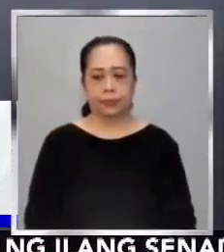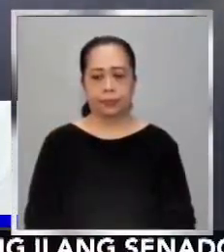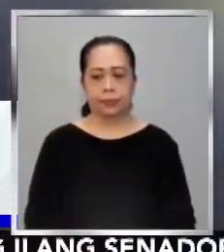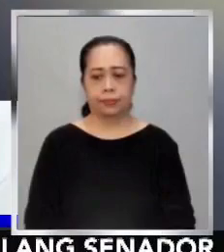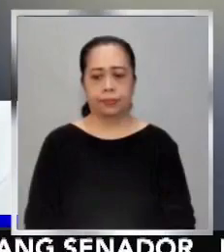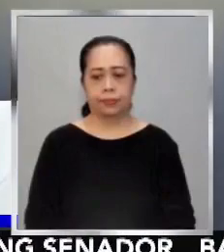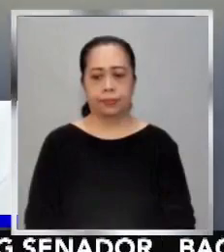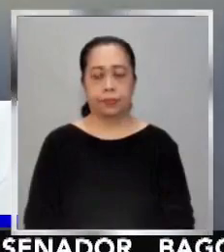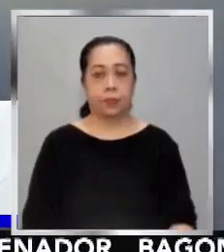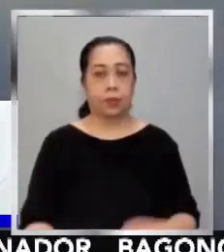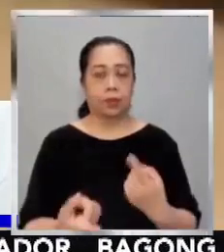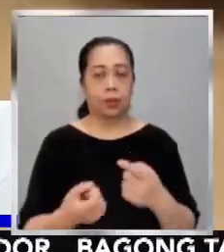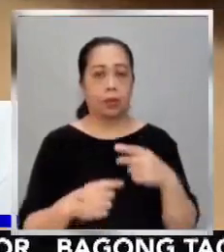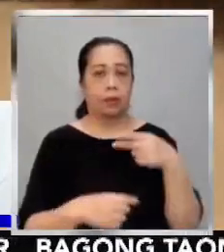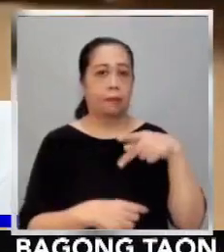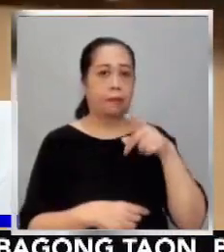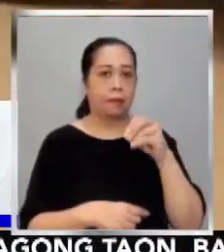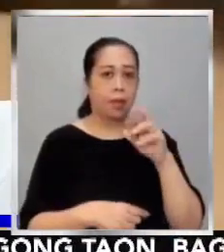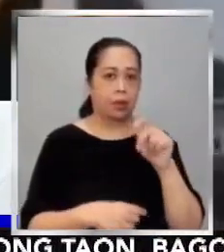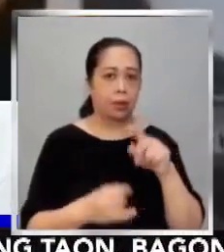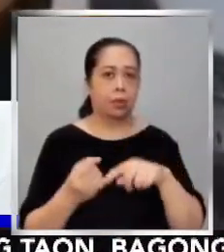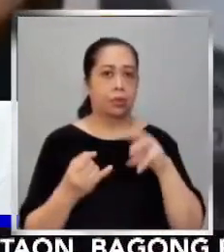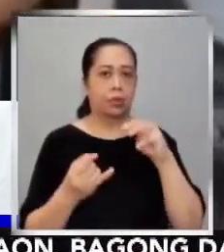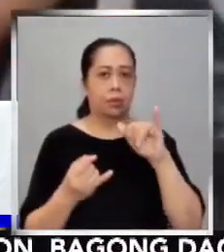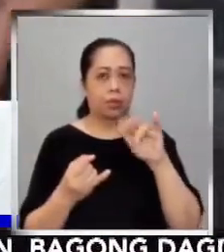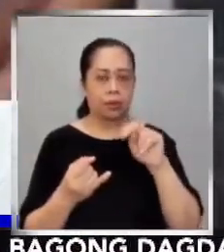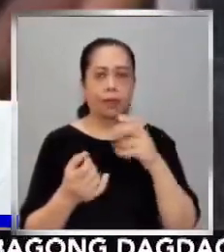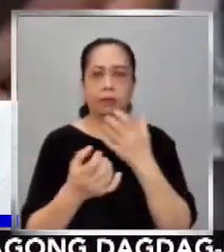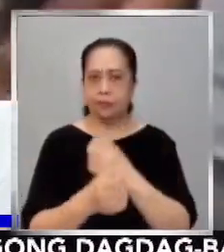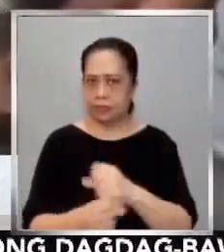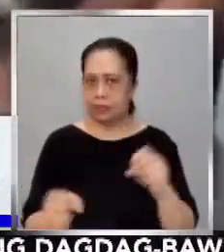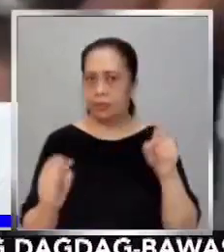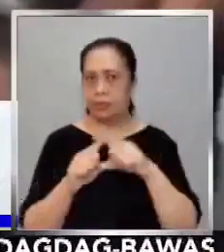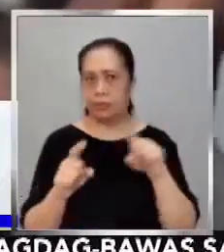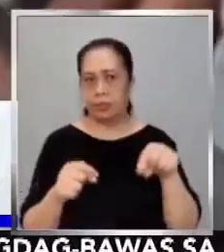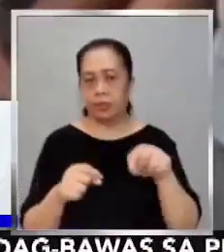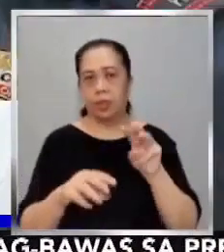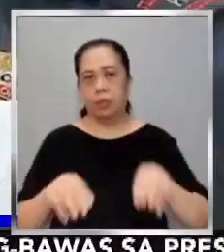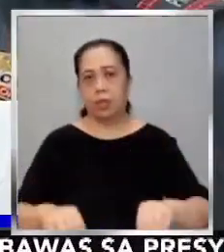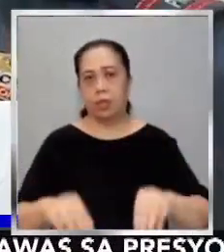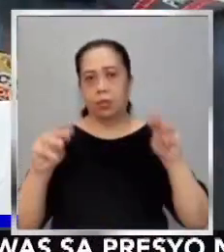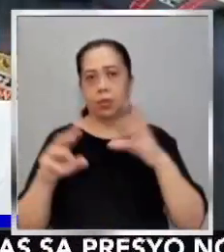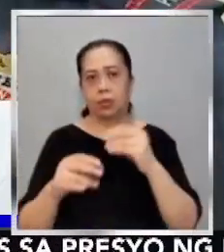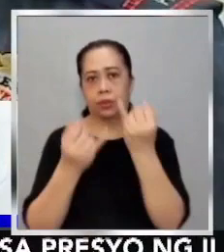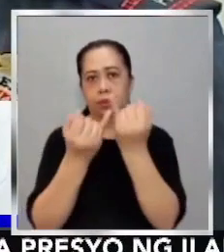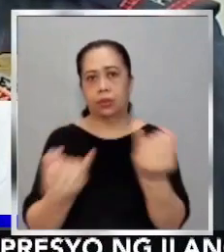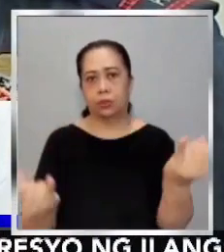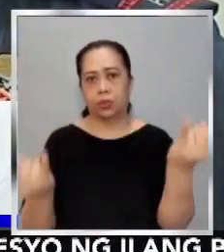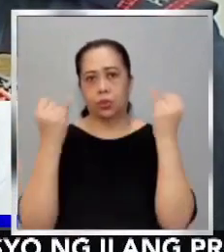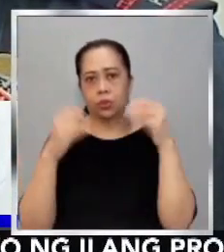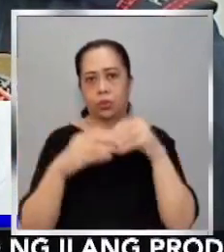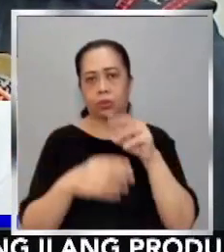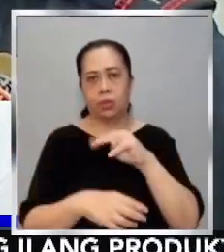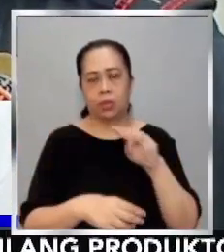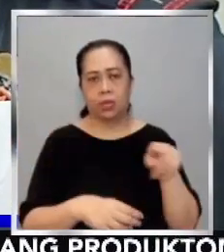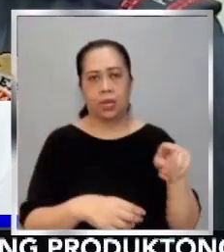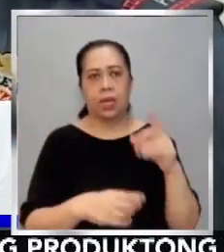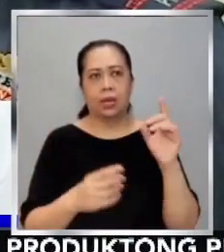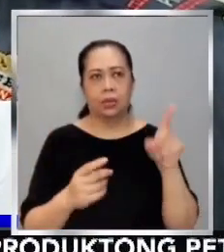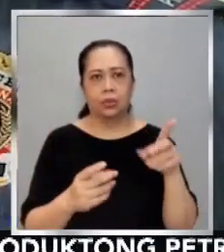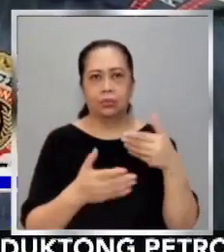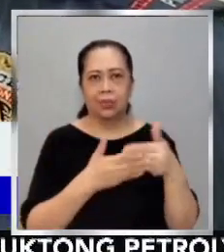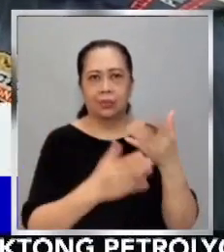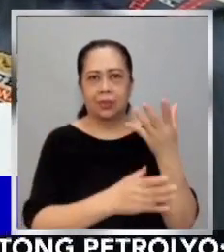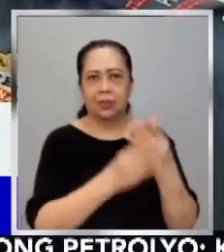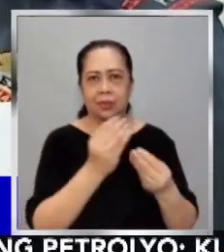Habang hanging parrot at mina naman ang nailigtas sa operasyon sa Malabon at Intramuros sa Maynila. Ang mga endangered at